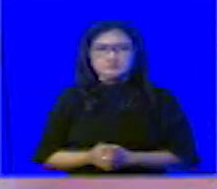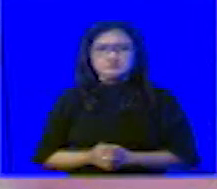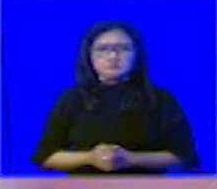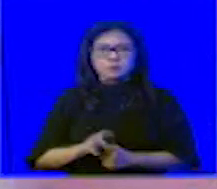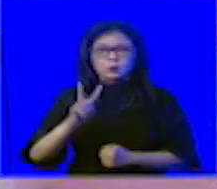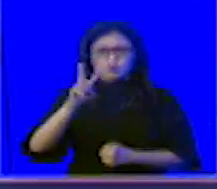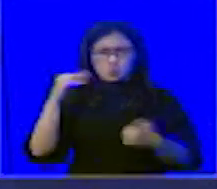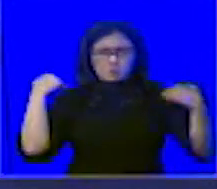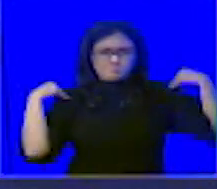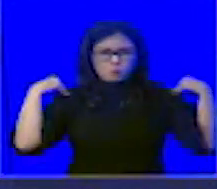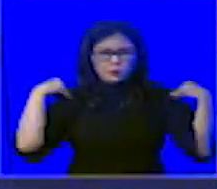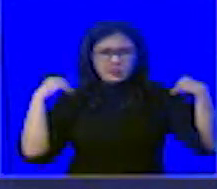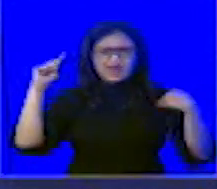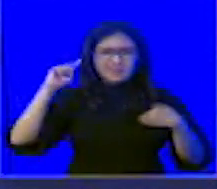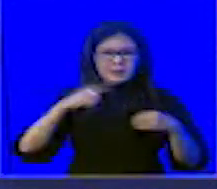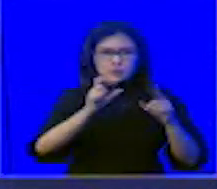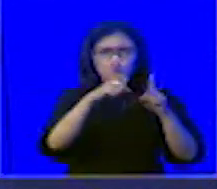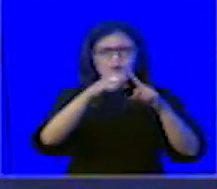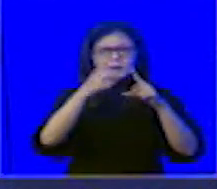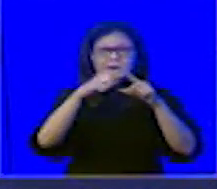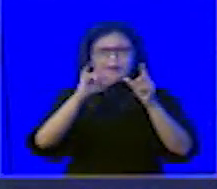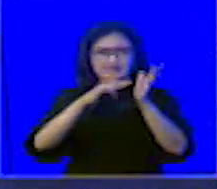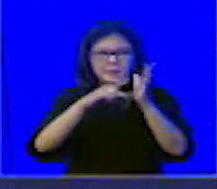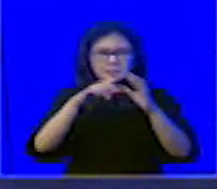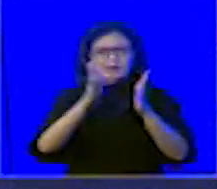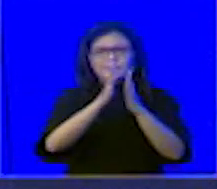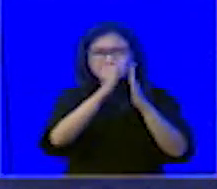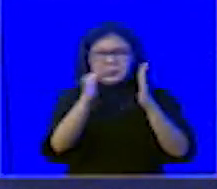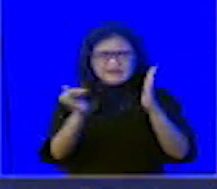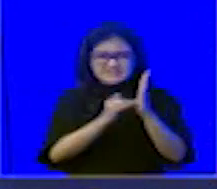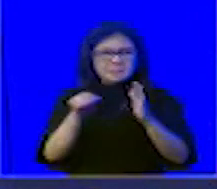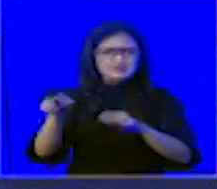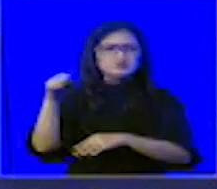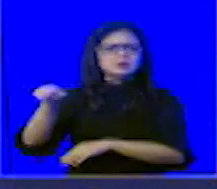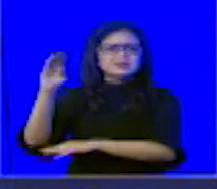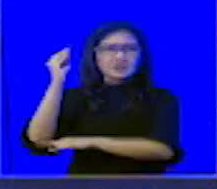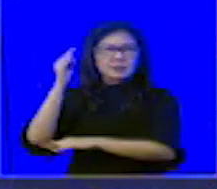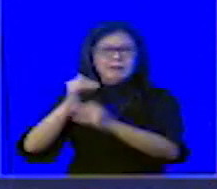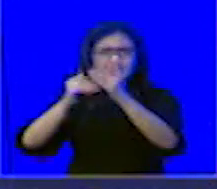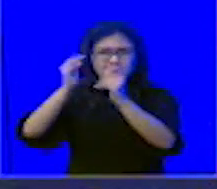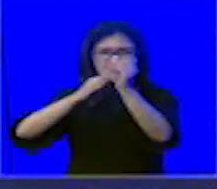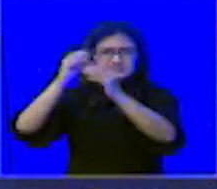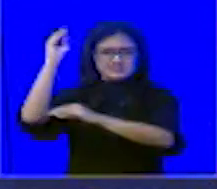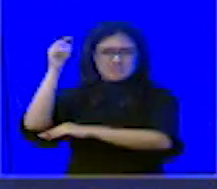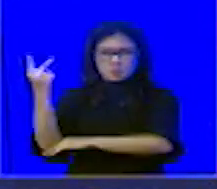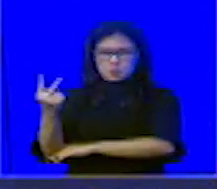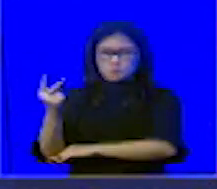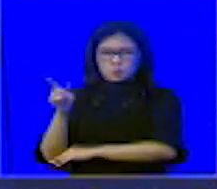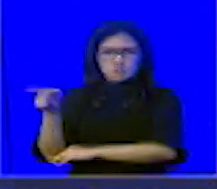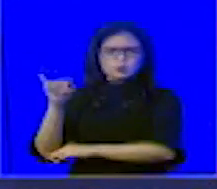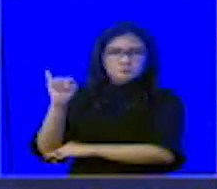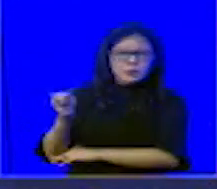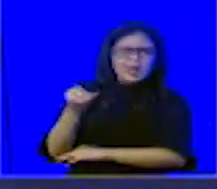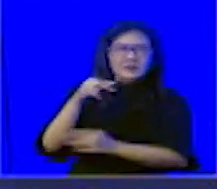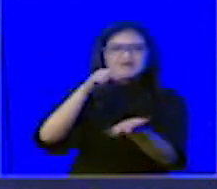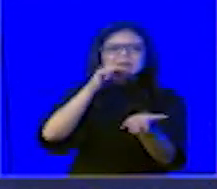Pemirsa, dua model asal Ukraina dan Brazil diamankan petugas imigrasi DKI Jakarta dari sebuah apartemen di Jakarta. Keduanya kedapatan menyalahi